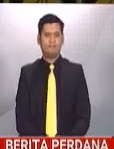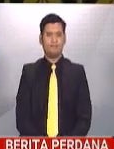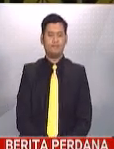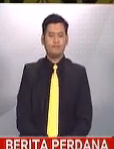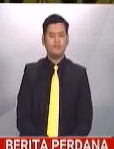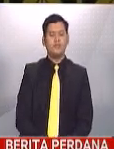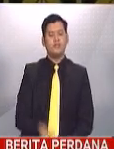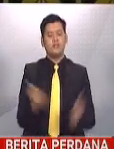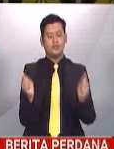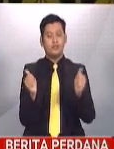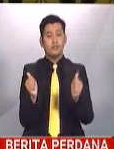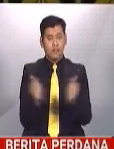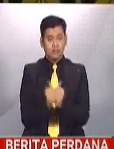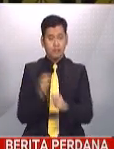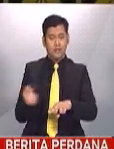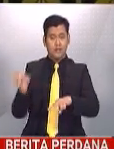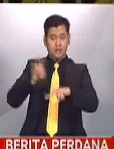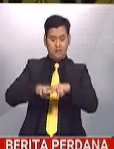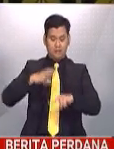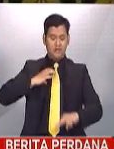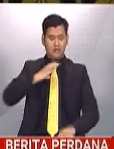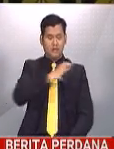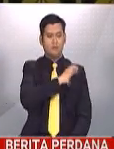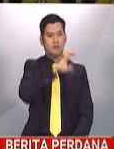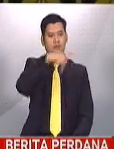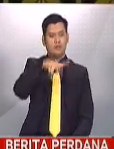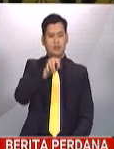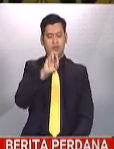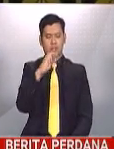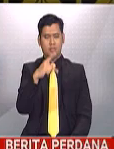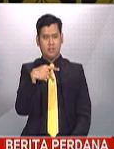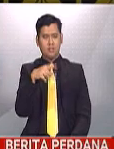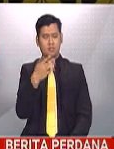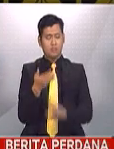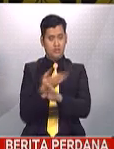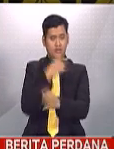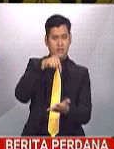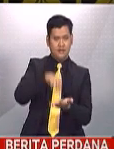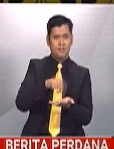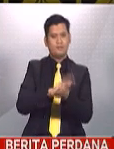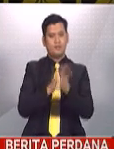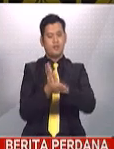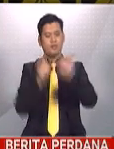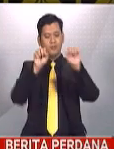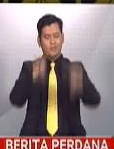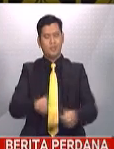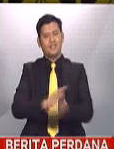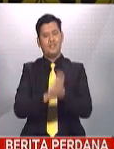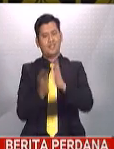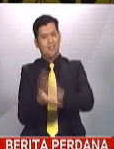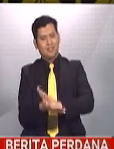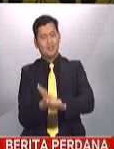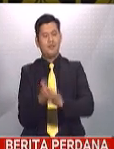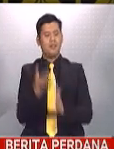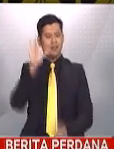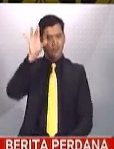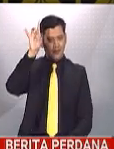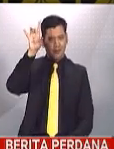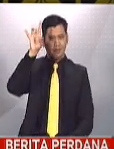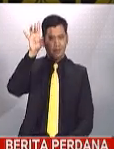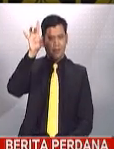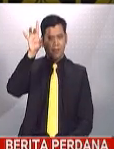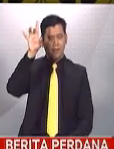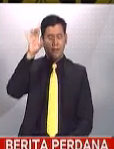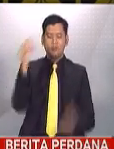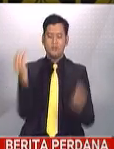Dengan pertambahan bilangan calon pada PNGK yang telah disebut ini, maka boleh dijadikan jangkaan insya-Allah